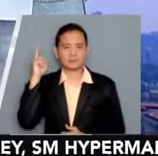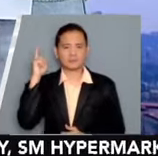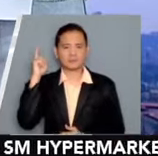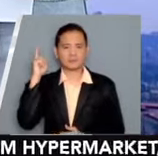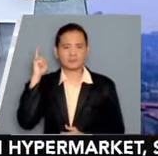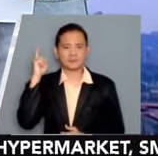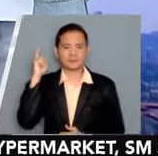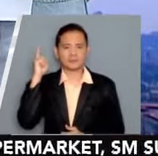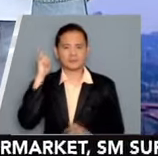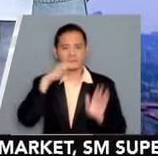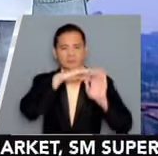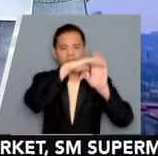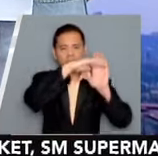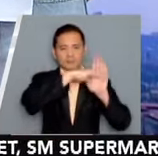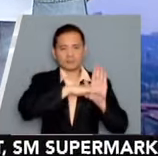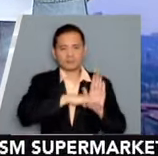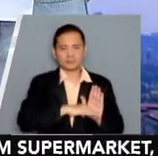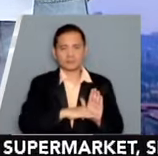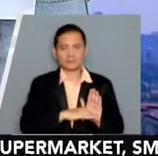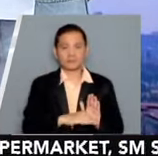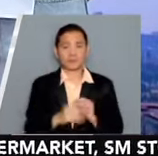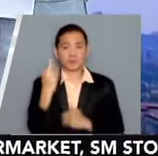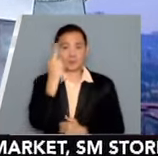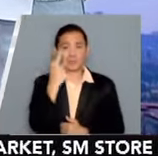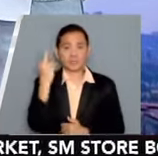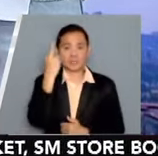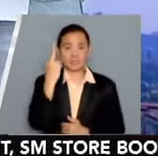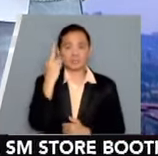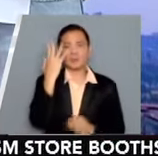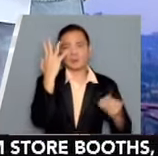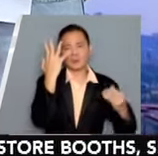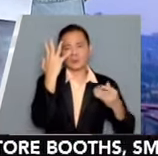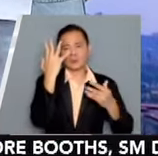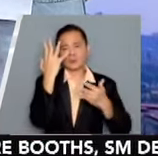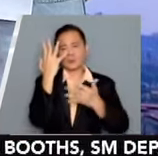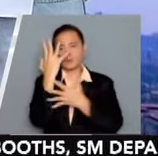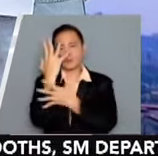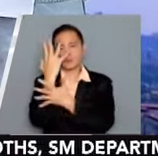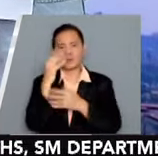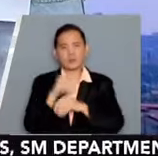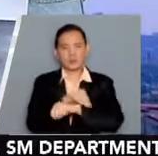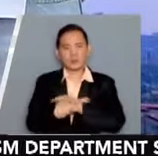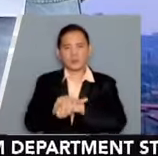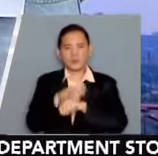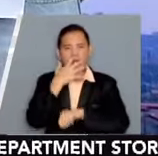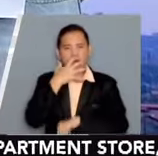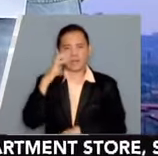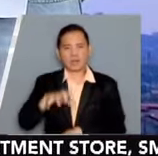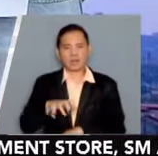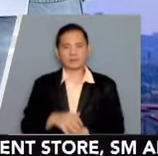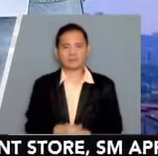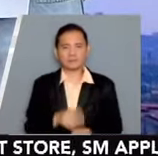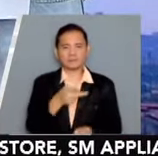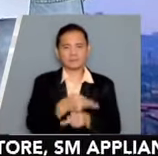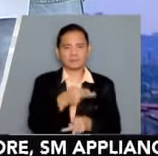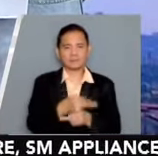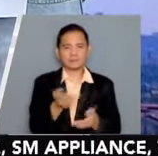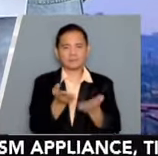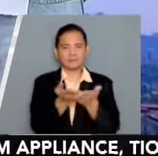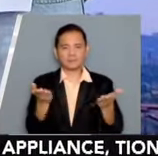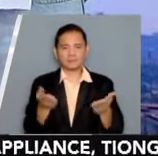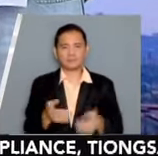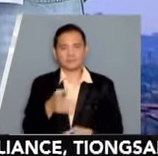PAGASA, easterlies po ang patuloy na nakaapekto sa lagay ng panahon sa bansa. Ingat po tayo mga kapuso and drink your